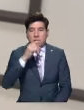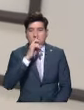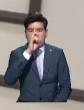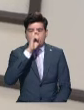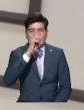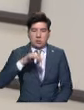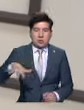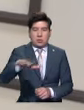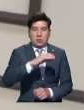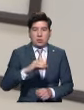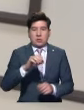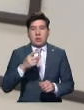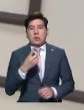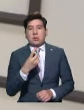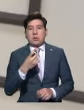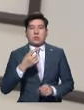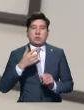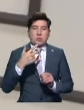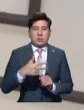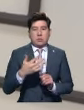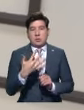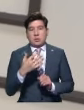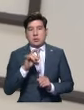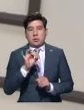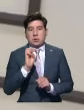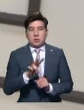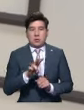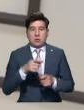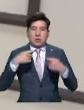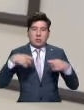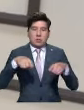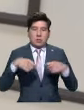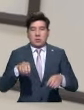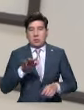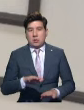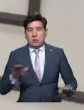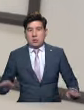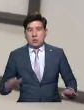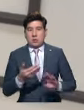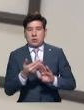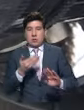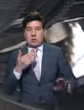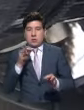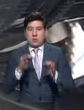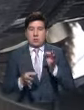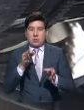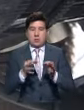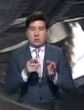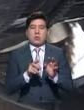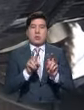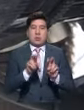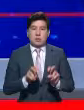Қылмыстық кодексінің 135-ші бабы кәмелетке толмағандарды саудалау фактісі бойынша сотқа дейінгі тергеп-тексеру